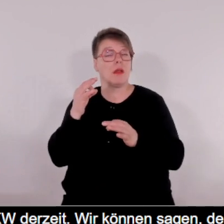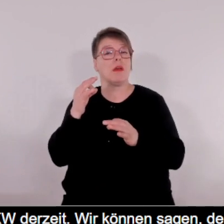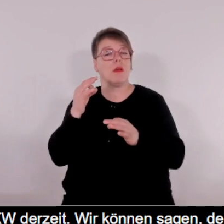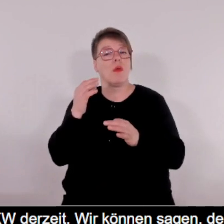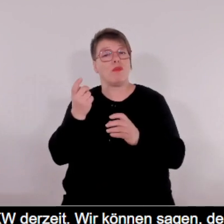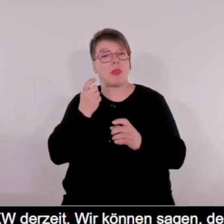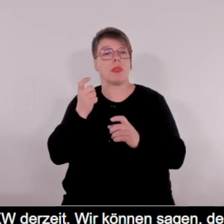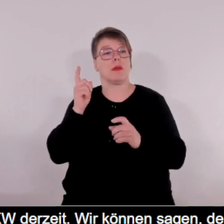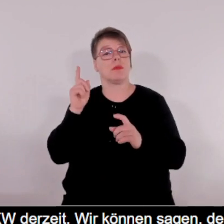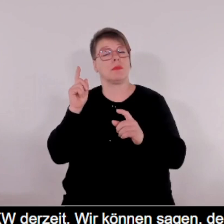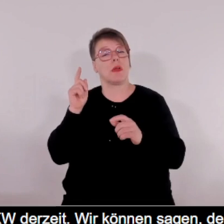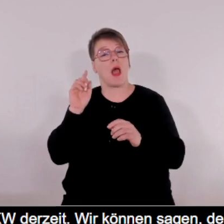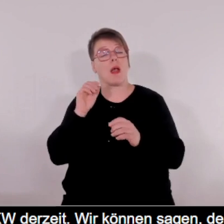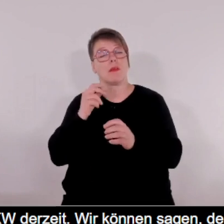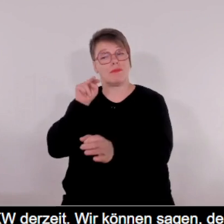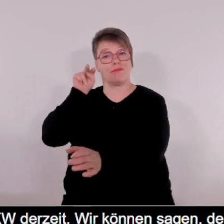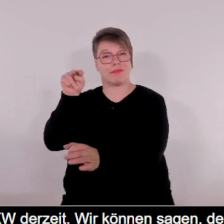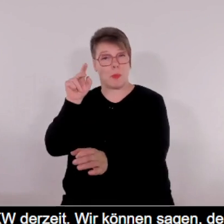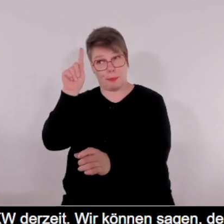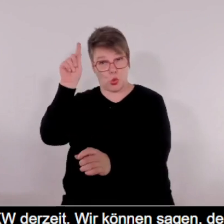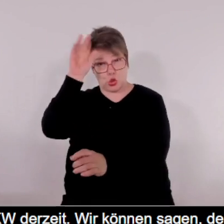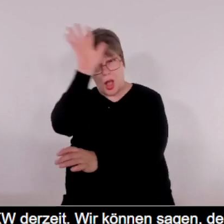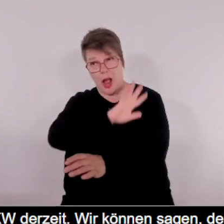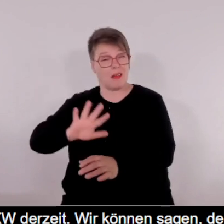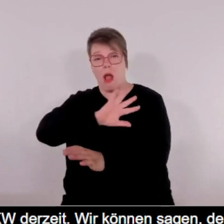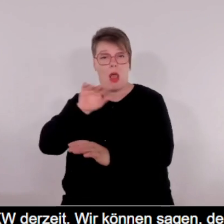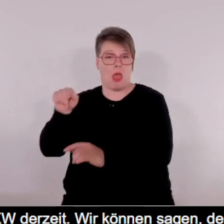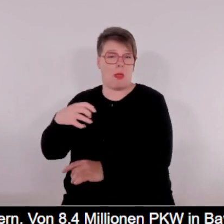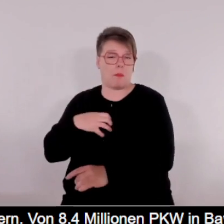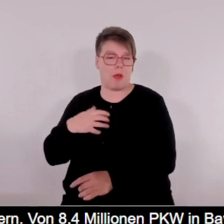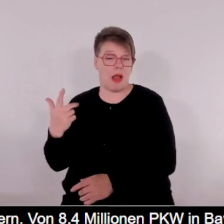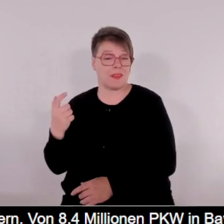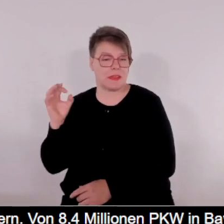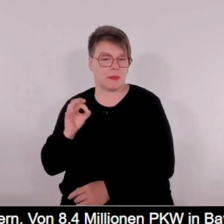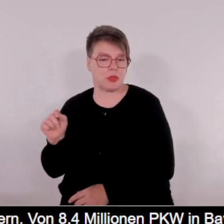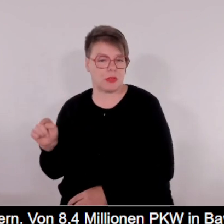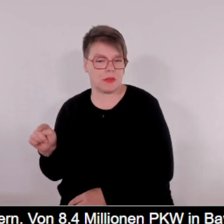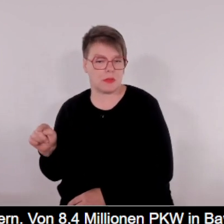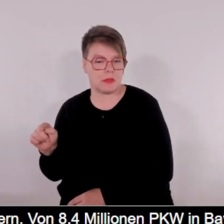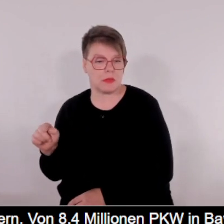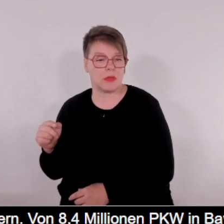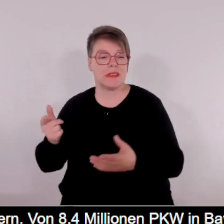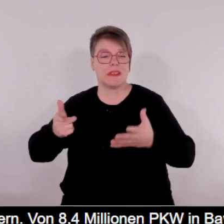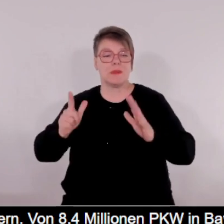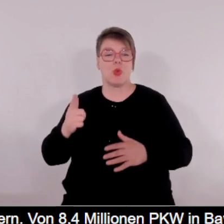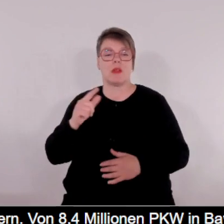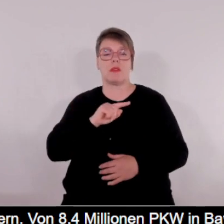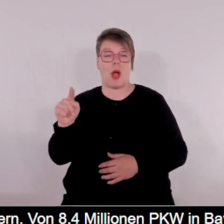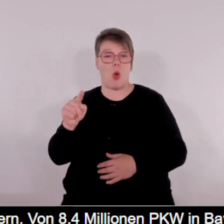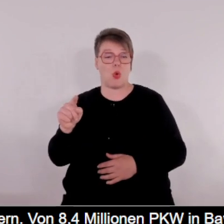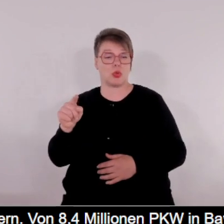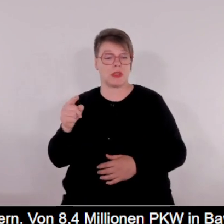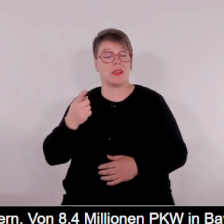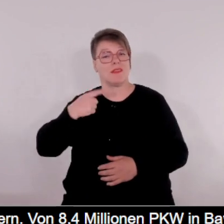jetzt ein weiteres Förderprogramm dazu laufen und sogar noch für E-LKWs auch ein Ladesäulenprogramm,